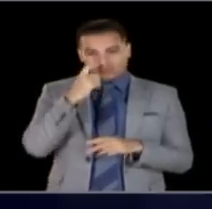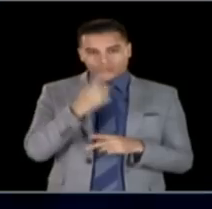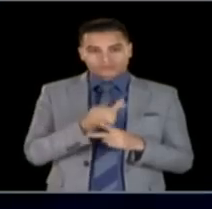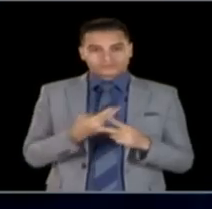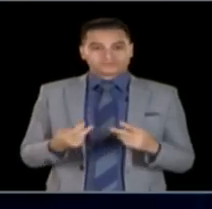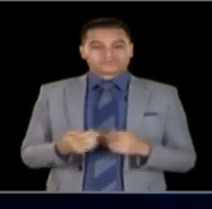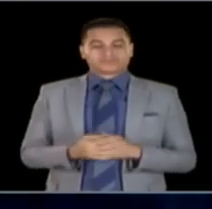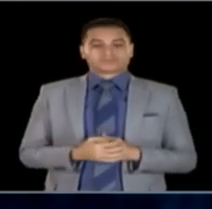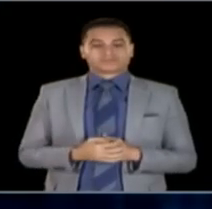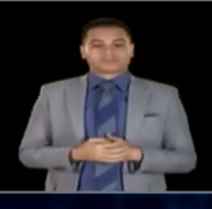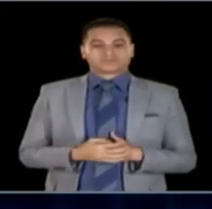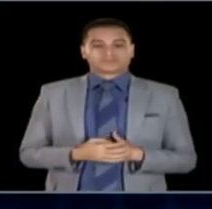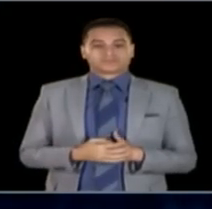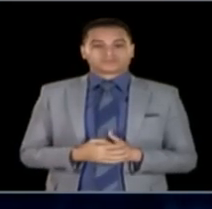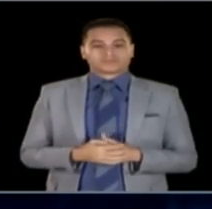ألف نون.